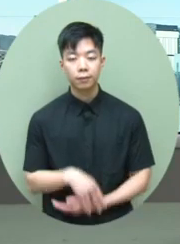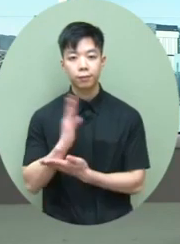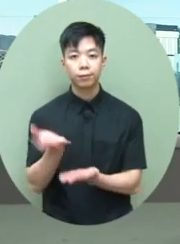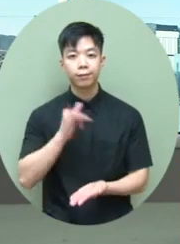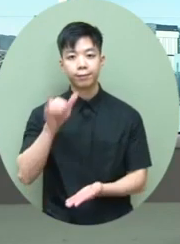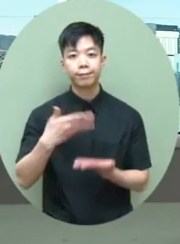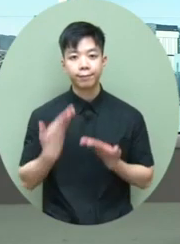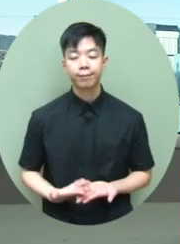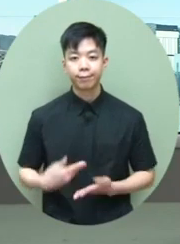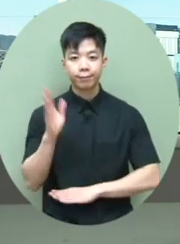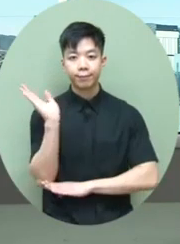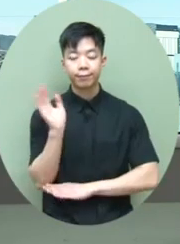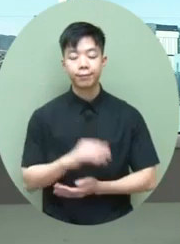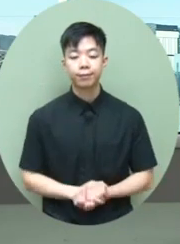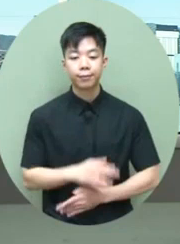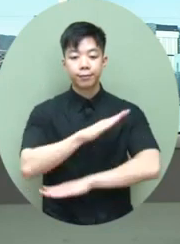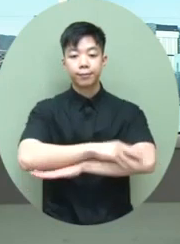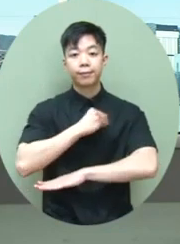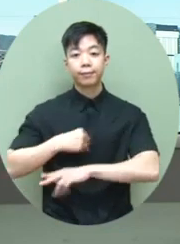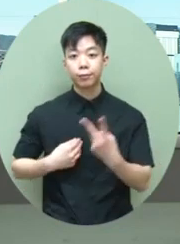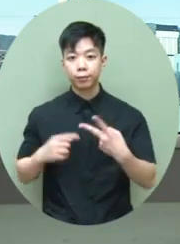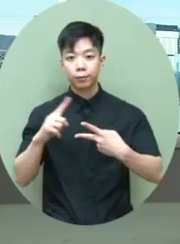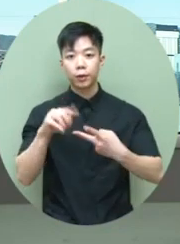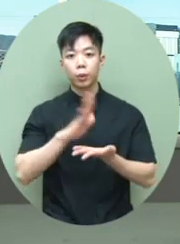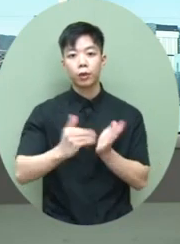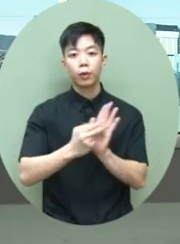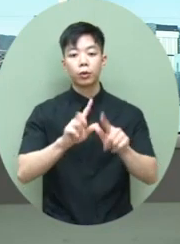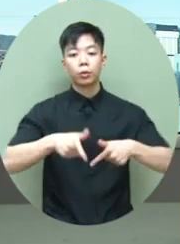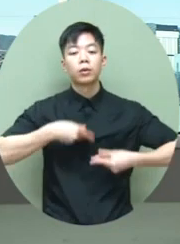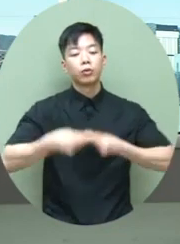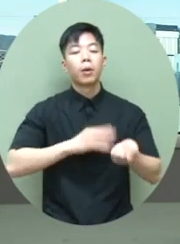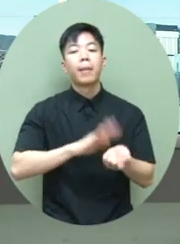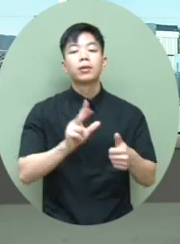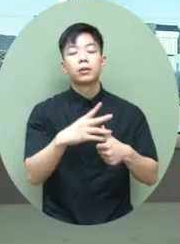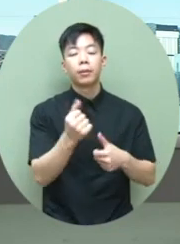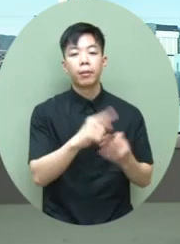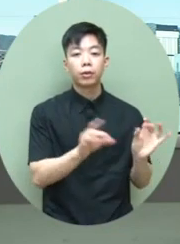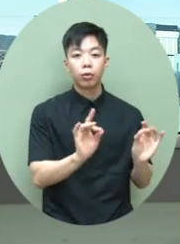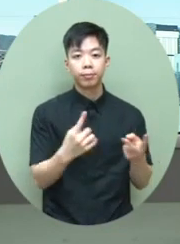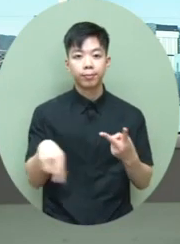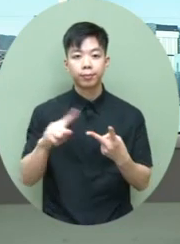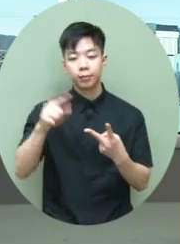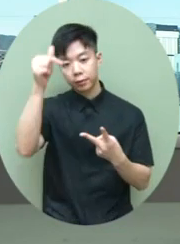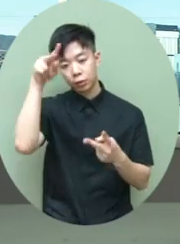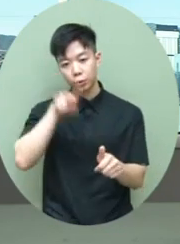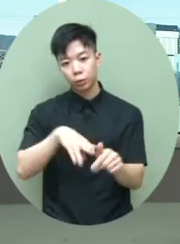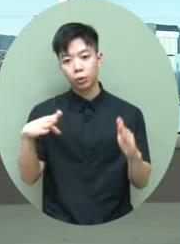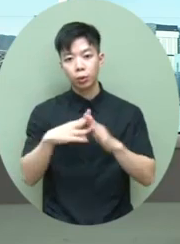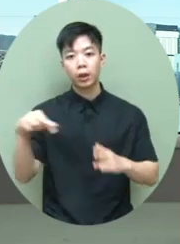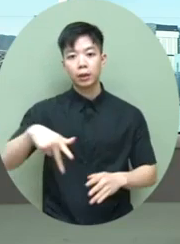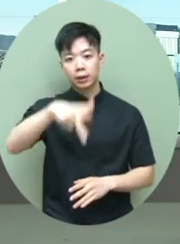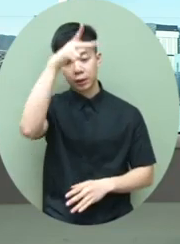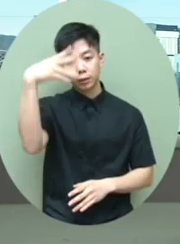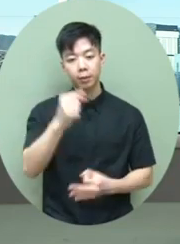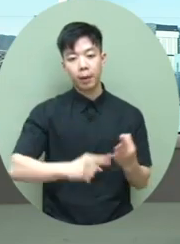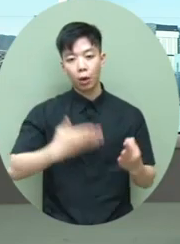欢迎大家来到今天的简报会，台上面两位医生分别是卫生防护中心传染病处主任张竹君医生和医院管理局总行政经理何婉霞医